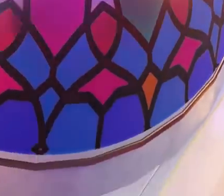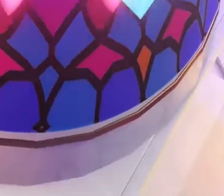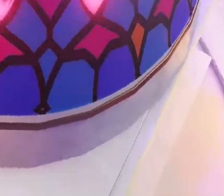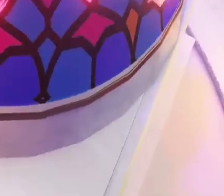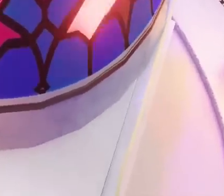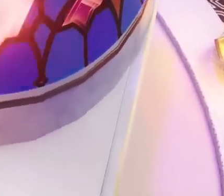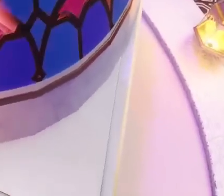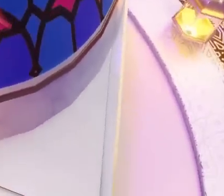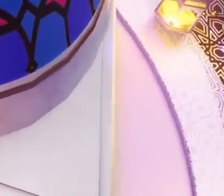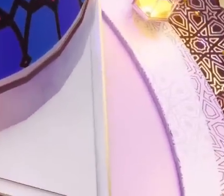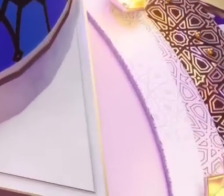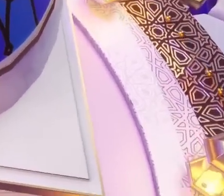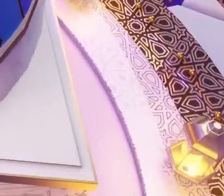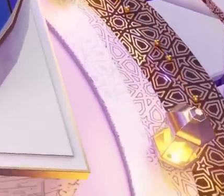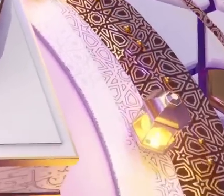hujjatain ya.